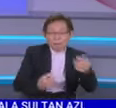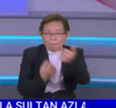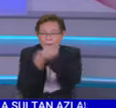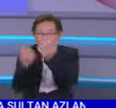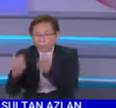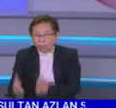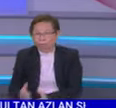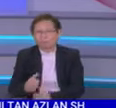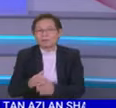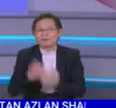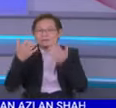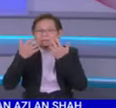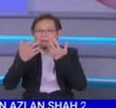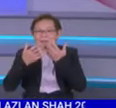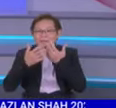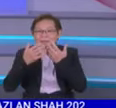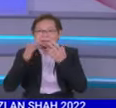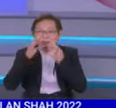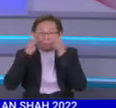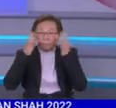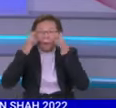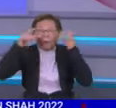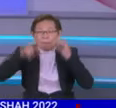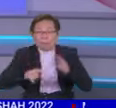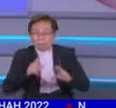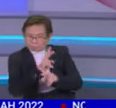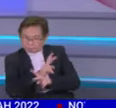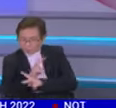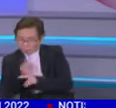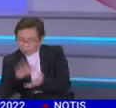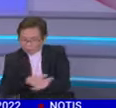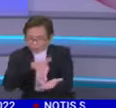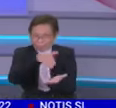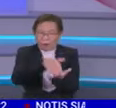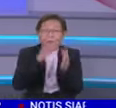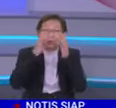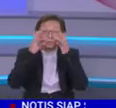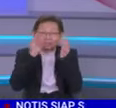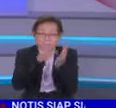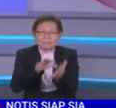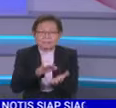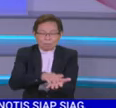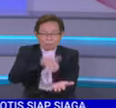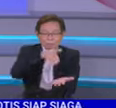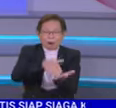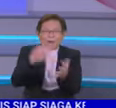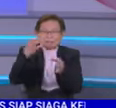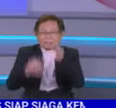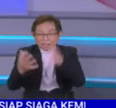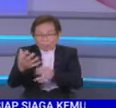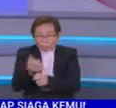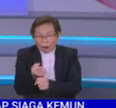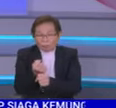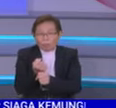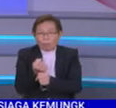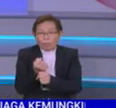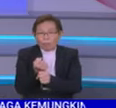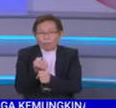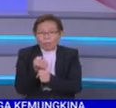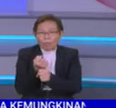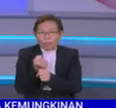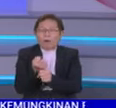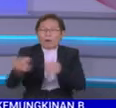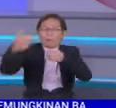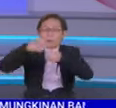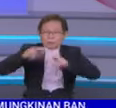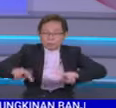sendiri di Rhinos, sebaliknya harus lebih berwaspada terhadap kebangkitan Kuching City jika mahu mencipta kembali sejarah layak ke